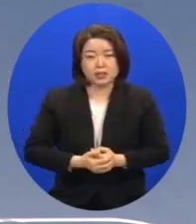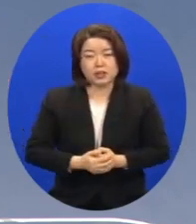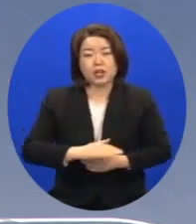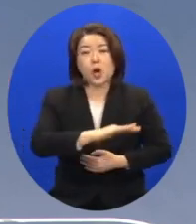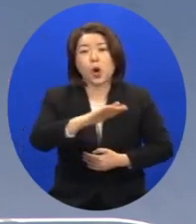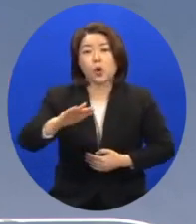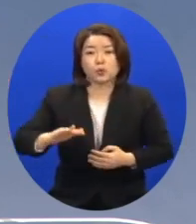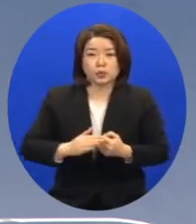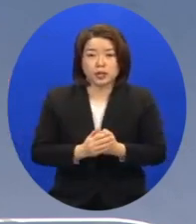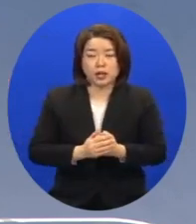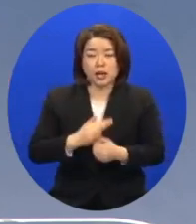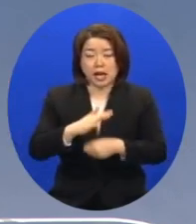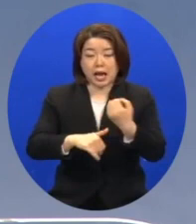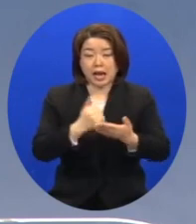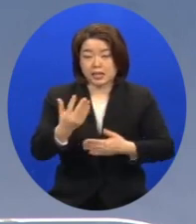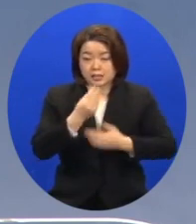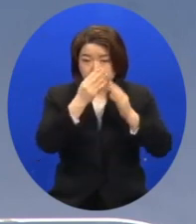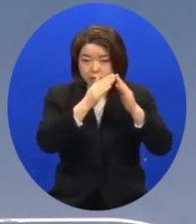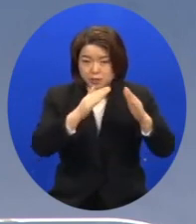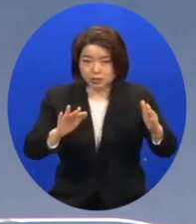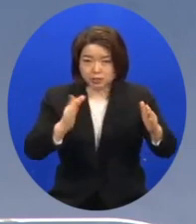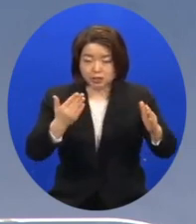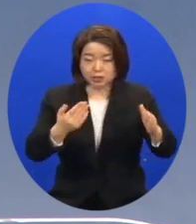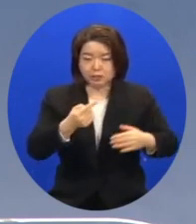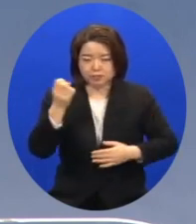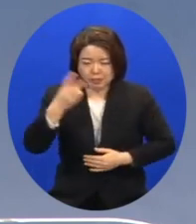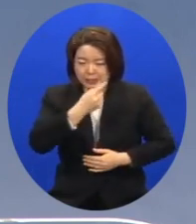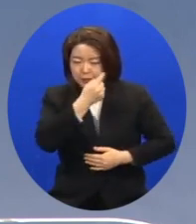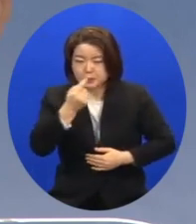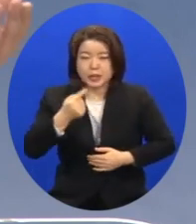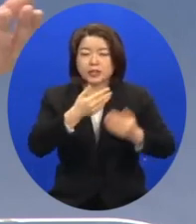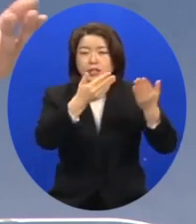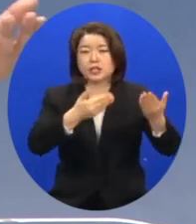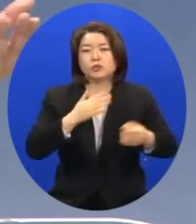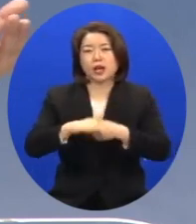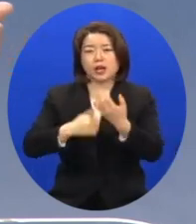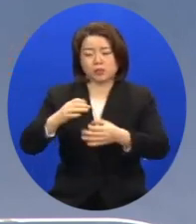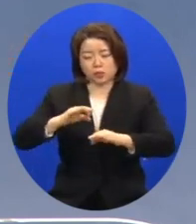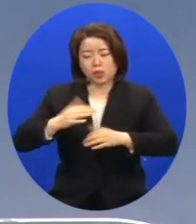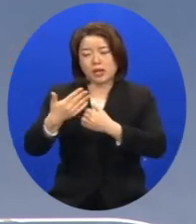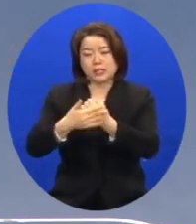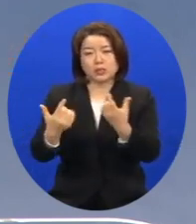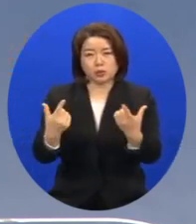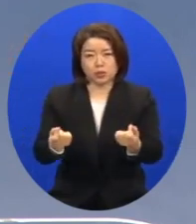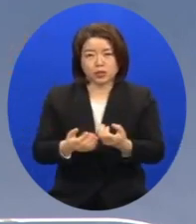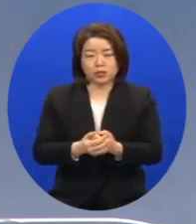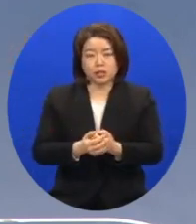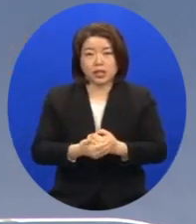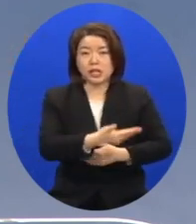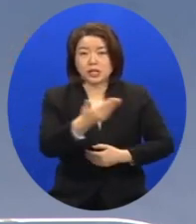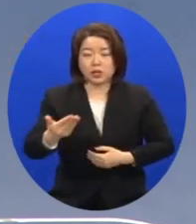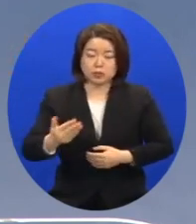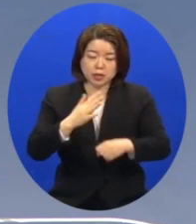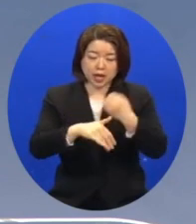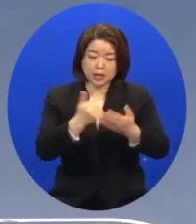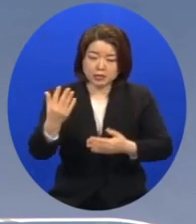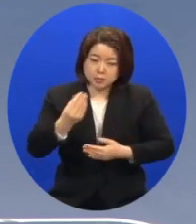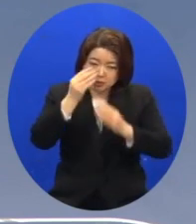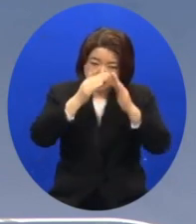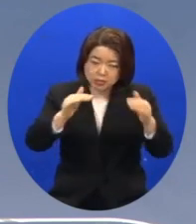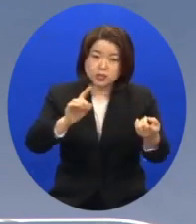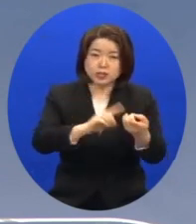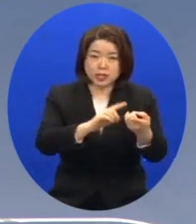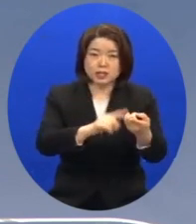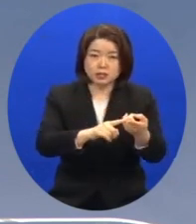하나님의 성전인 것을 다시 확인해 주는 하나님의 올라오는 애예요 여러분이 하나님의 성전이 인지 아닌지는